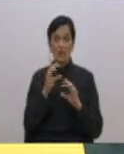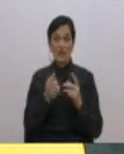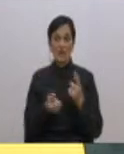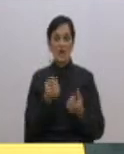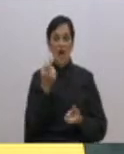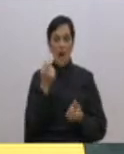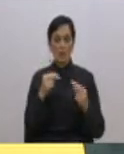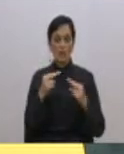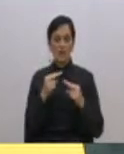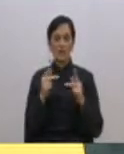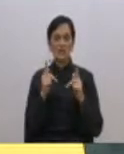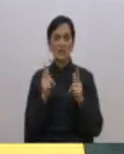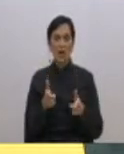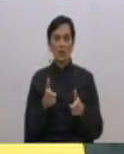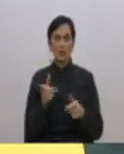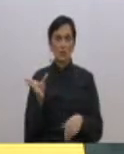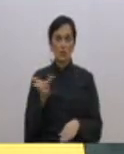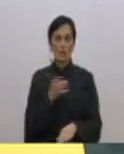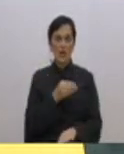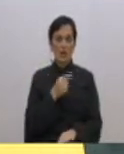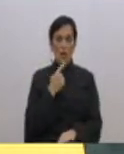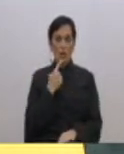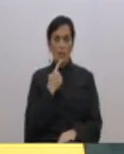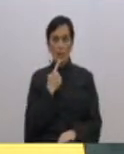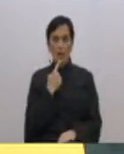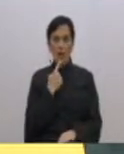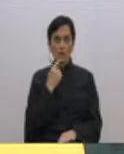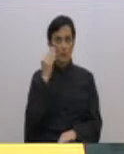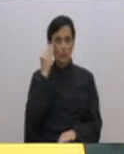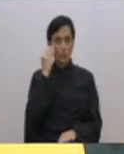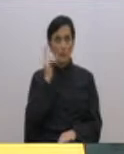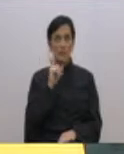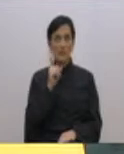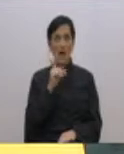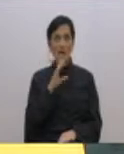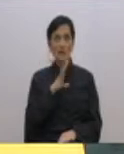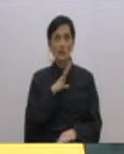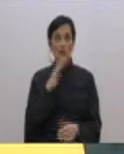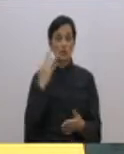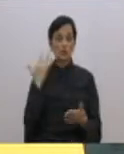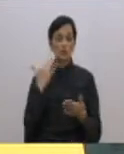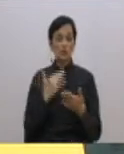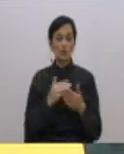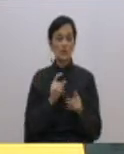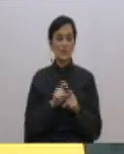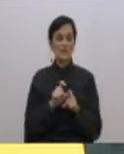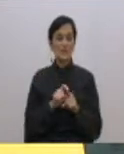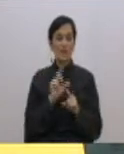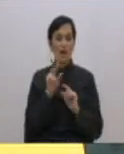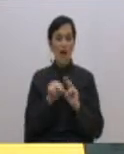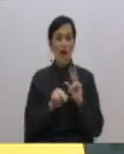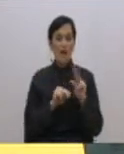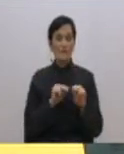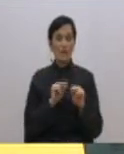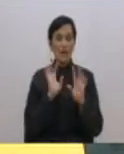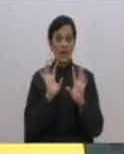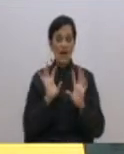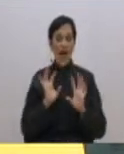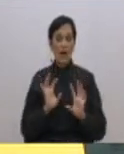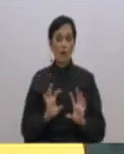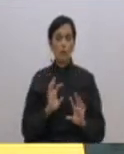da, da, sturez, ola is, eci, da, is, musa zrebarața cam de, situi radico, gajre rebuli. Rom canoni și